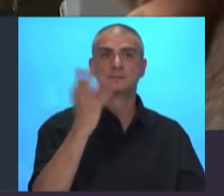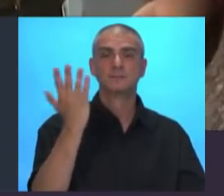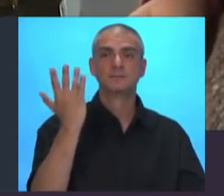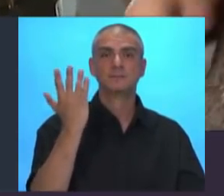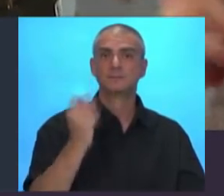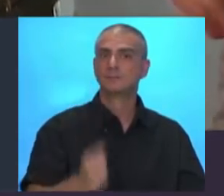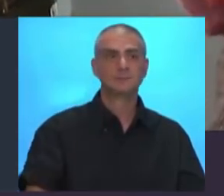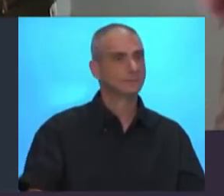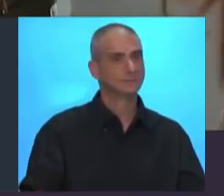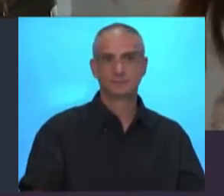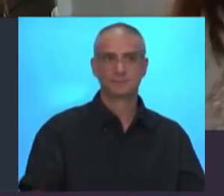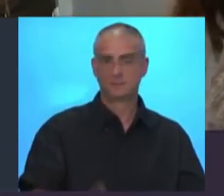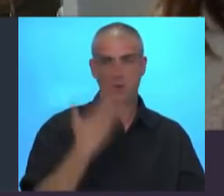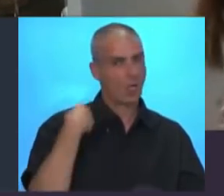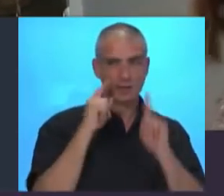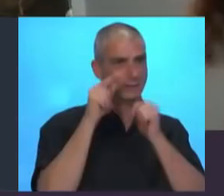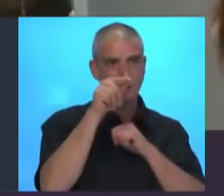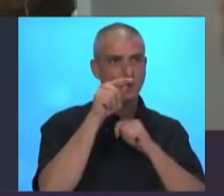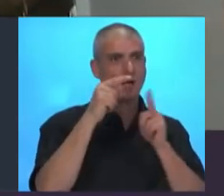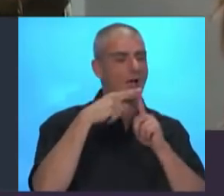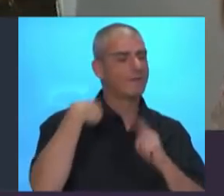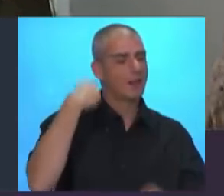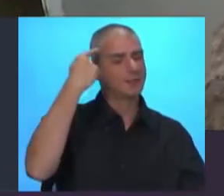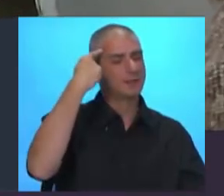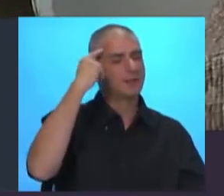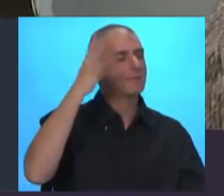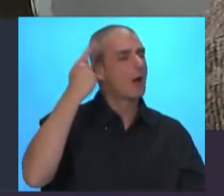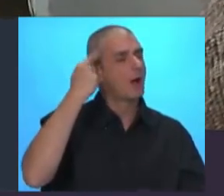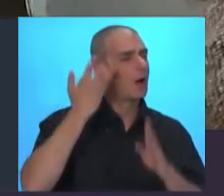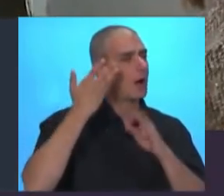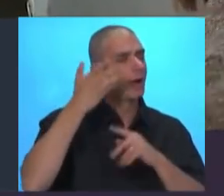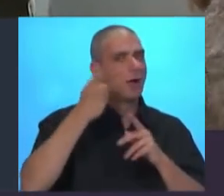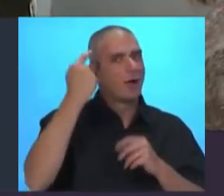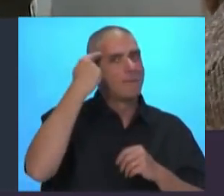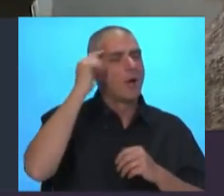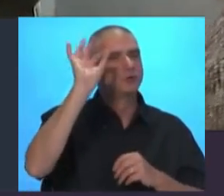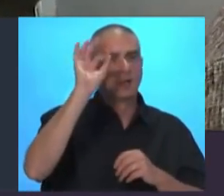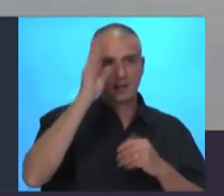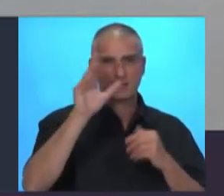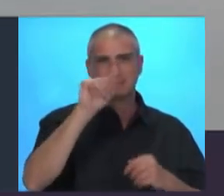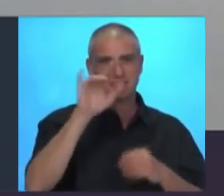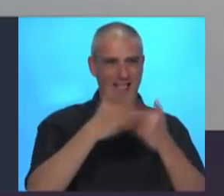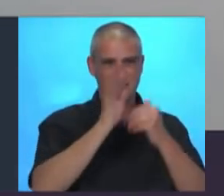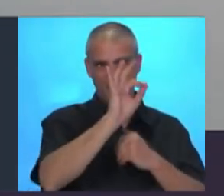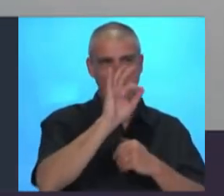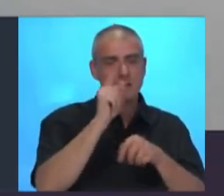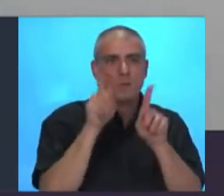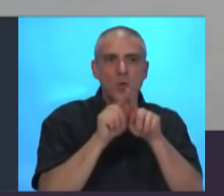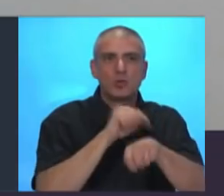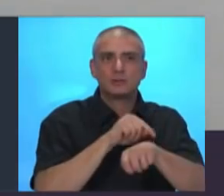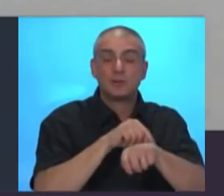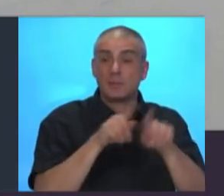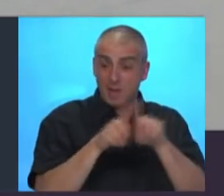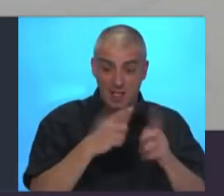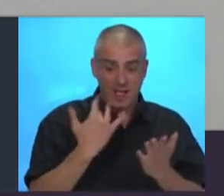ולא הייתי באירוע, אבל משחזרת מה עבר על זידן בדקה הזאת, כי באותו זמן